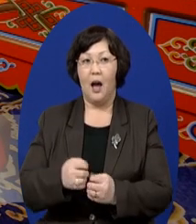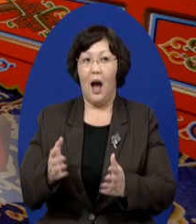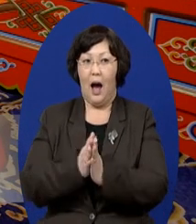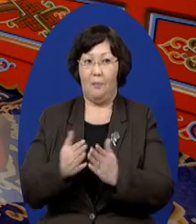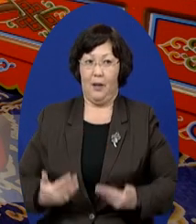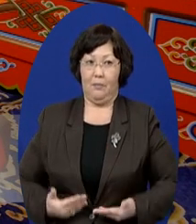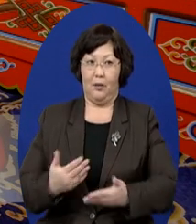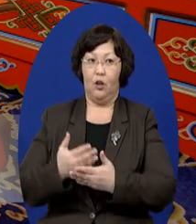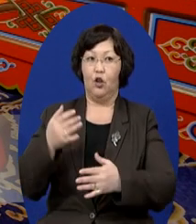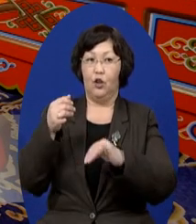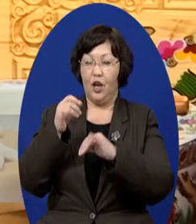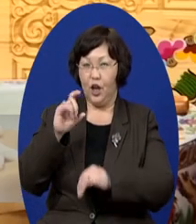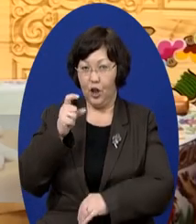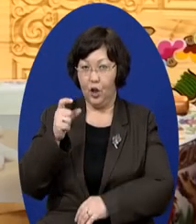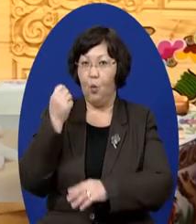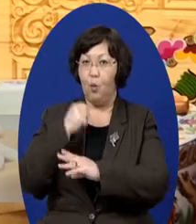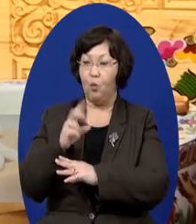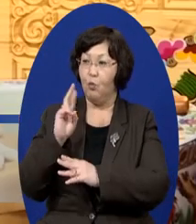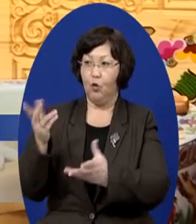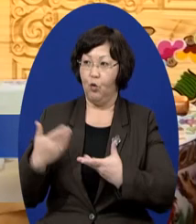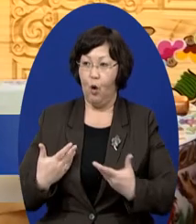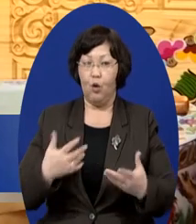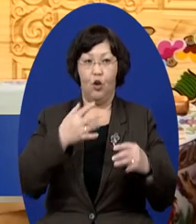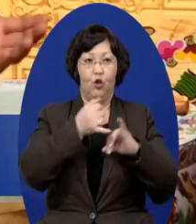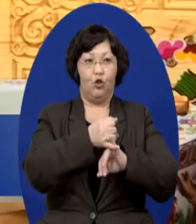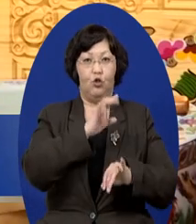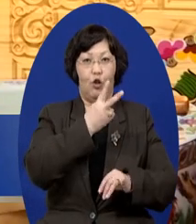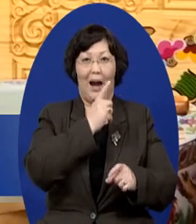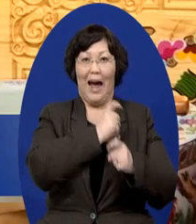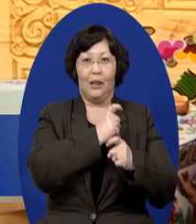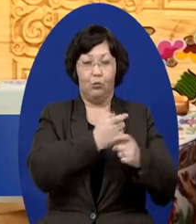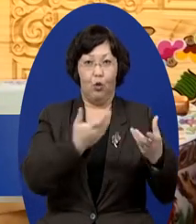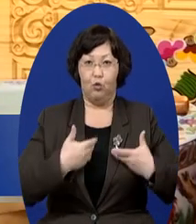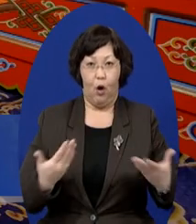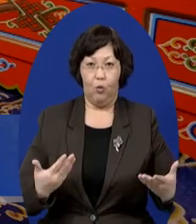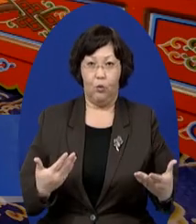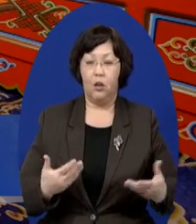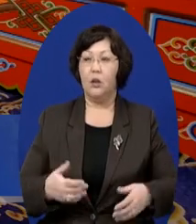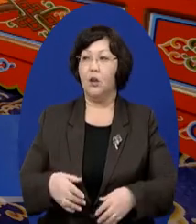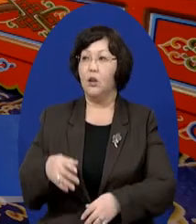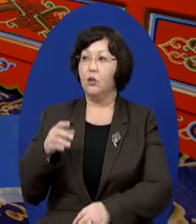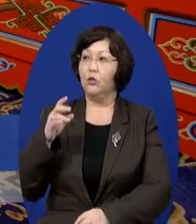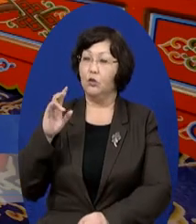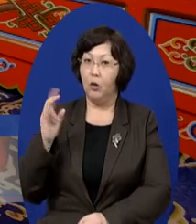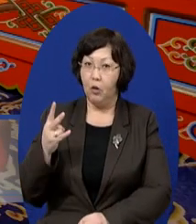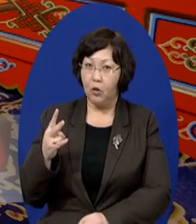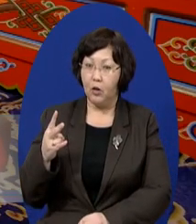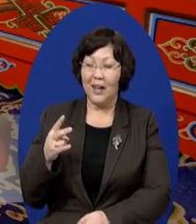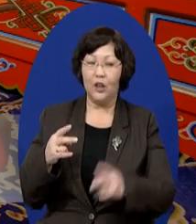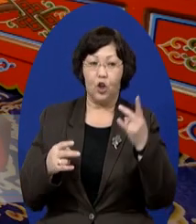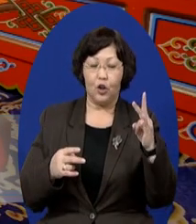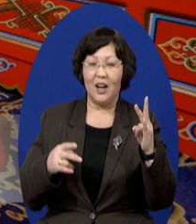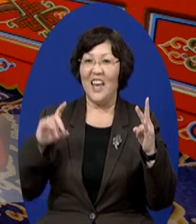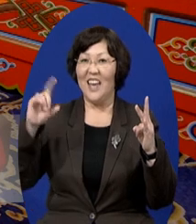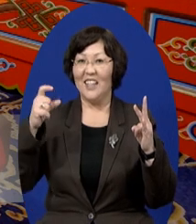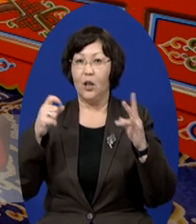эхнэрээс нь урмуу гэрдгүү нөхрөөс нь ингээд халамж юм ирдгүү те нөхөр нь эхнэрээс юм хүндлэл мэдэрдгүү дөнгөж сууж байгаа 92 ч бай настай болсон ч